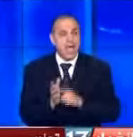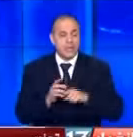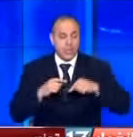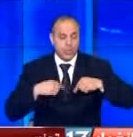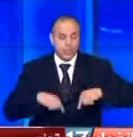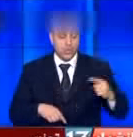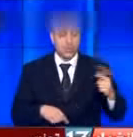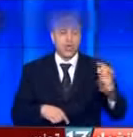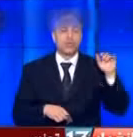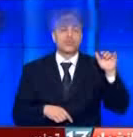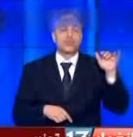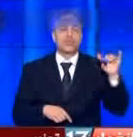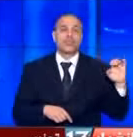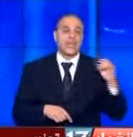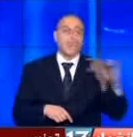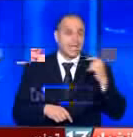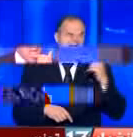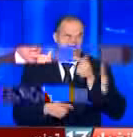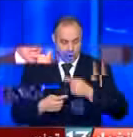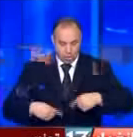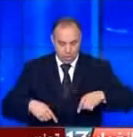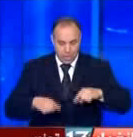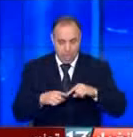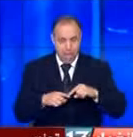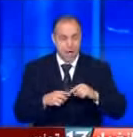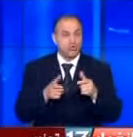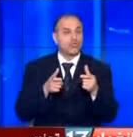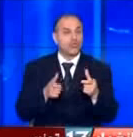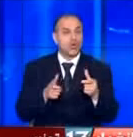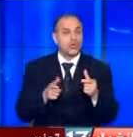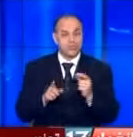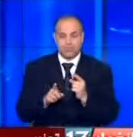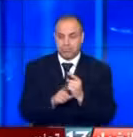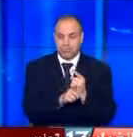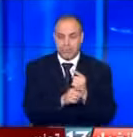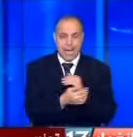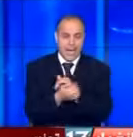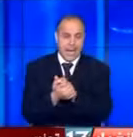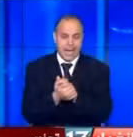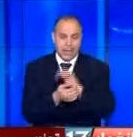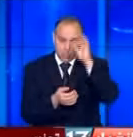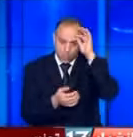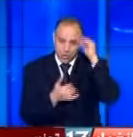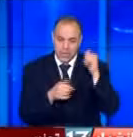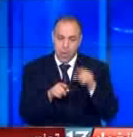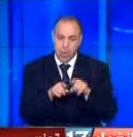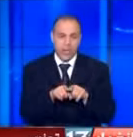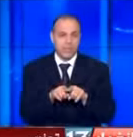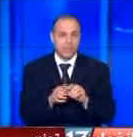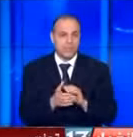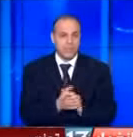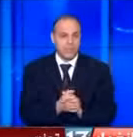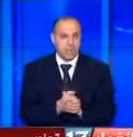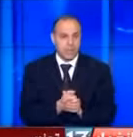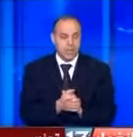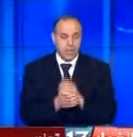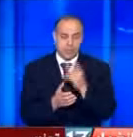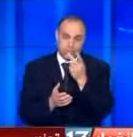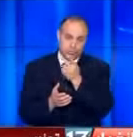أن هذا الاجتماع يعد فرصة للارتقاء بالعلاقات بين البلدين الشقيقين، وأننا نتطلع إلى أن يستكمل